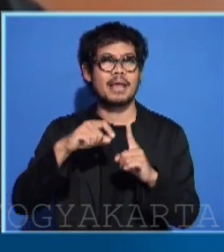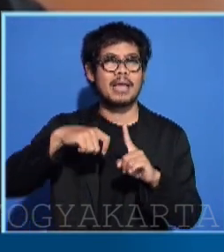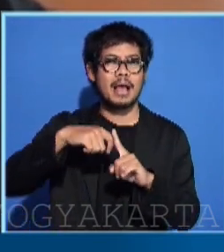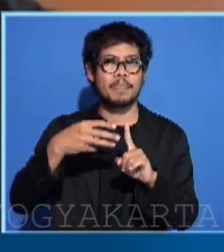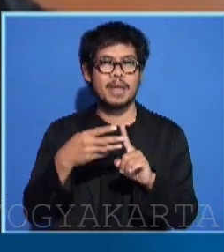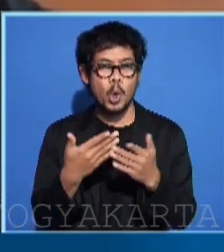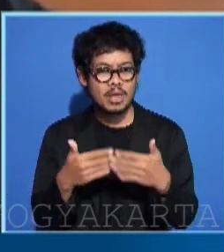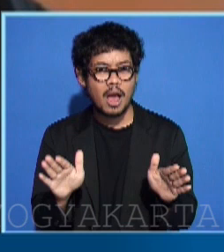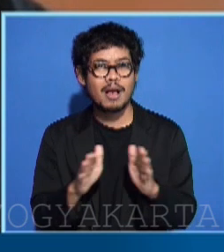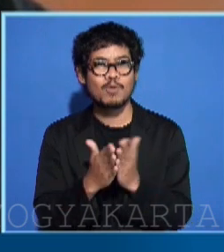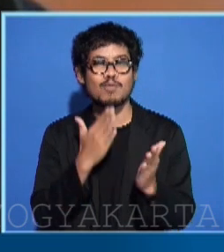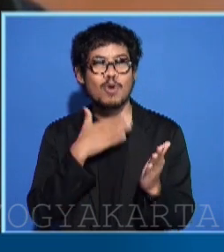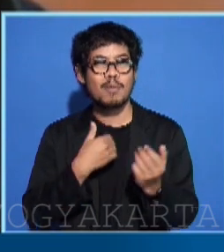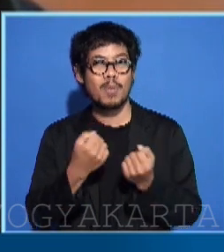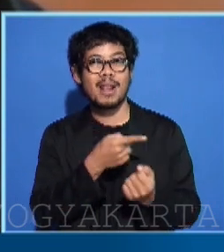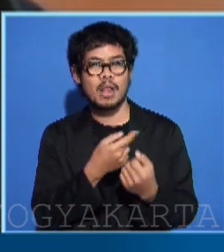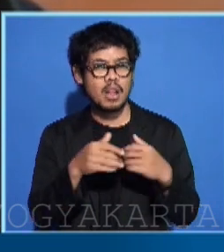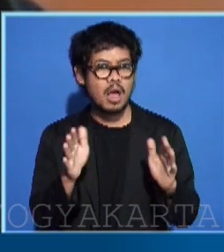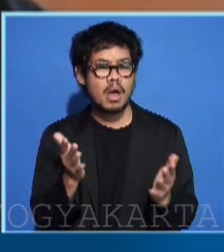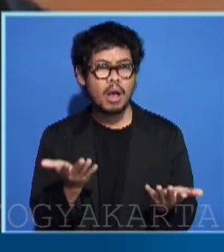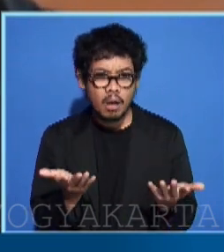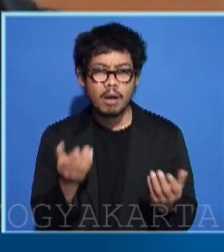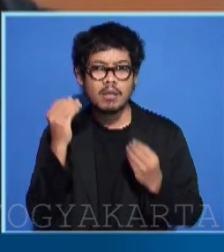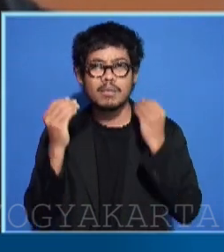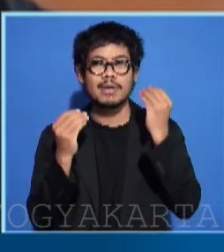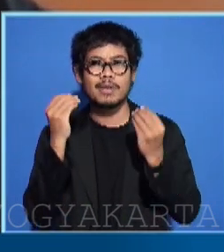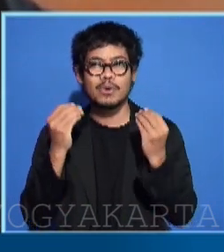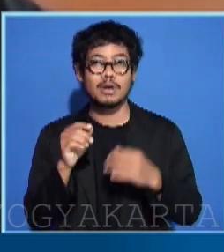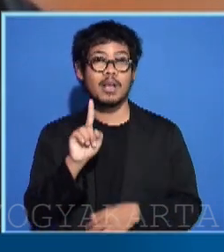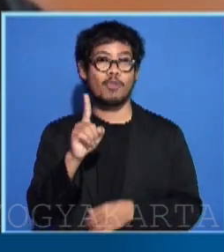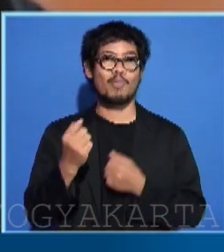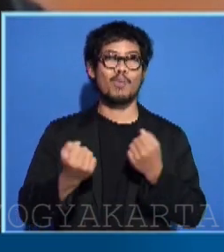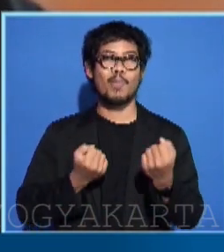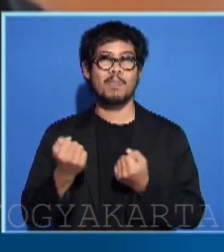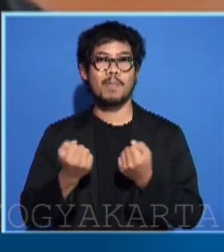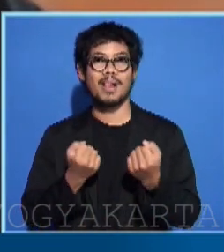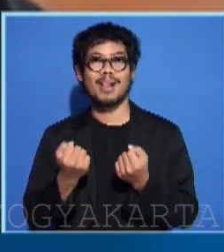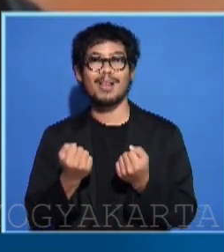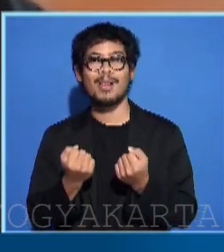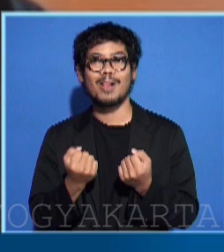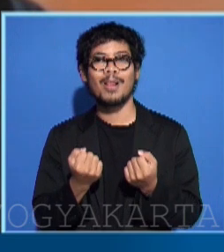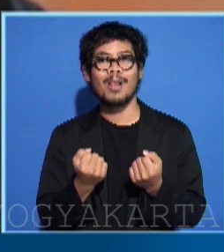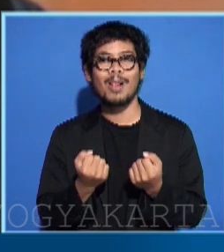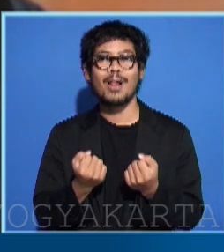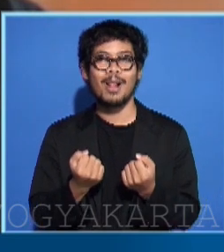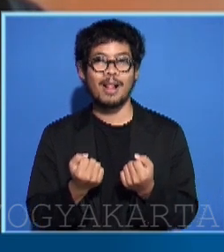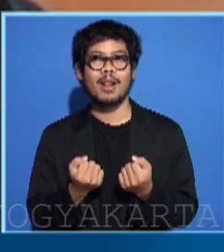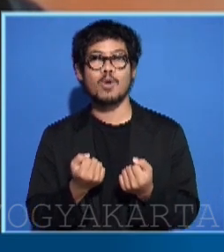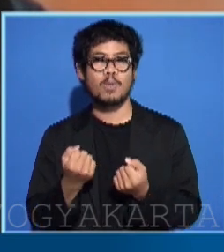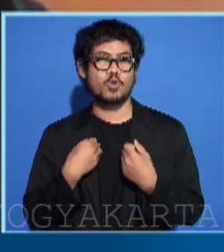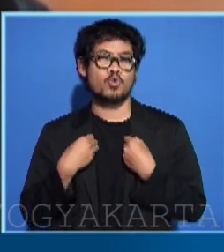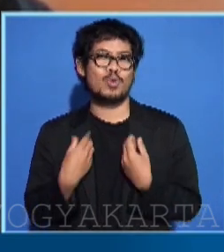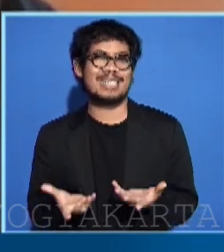korban mengalami kerugian eh satu unit mobil eh untuk kerugian